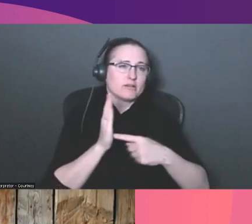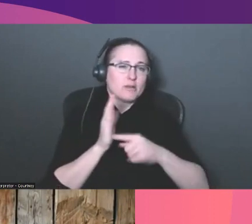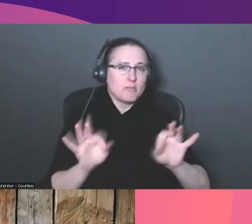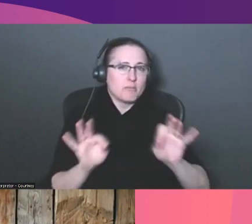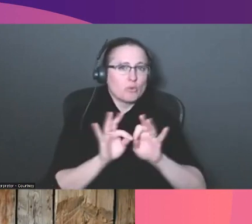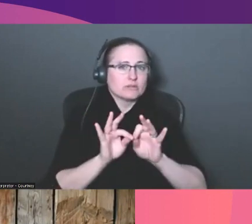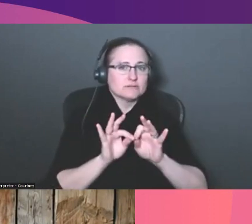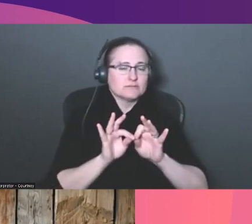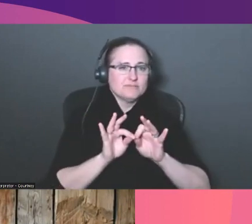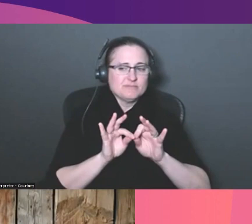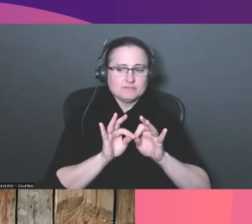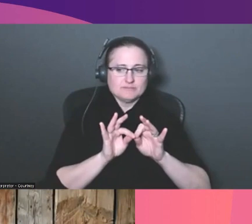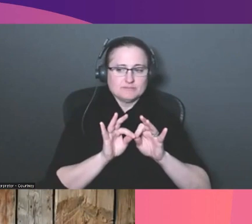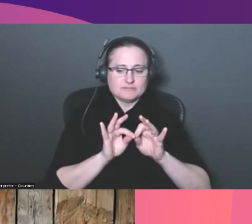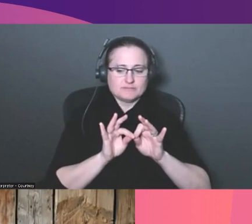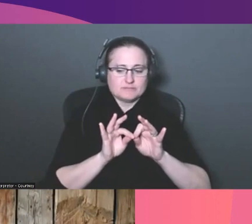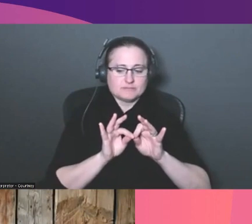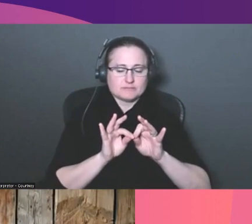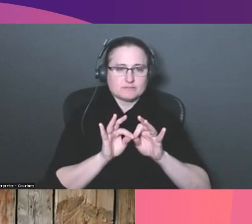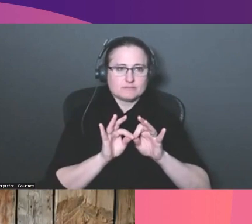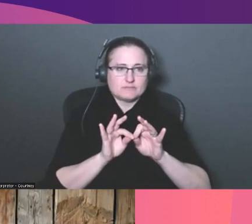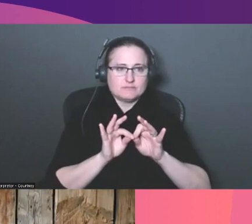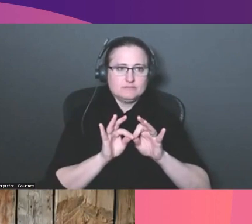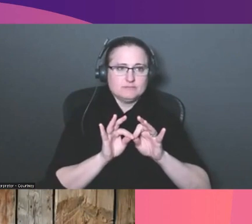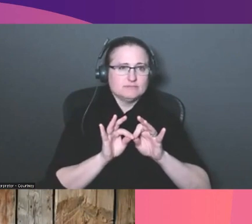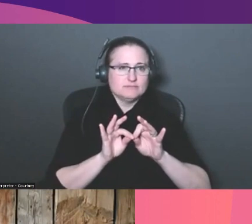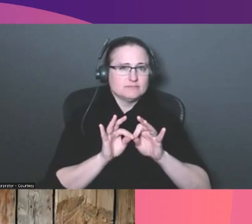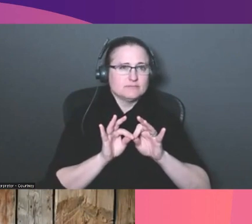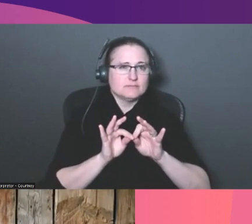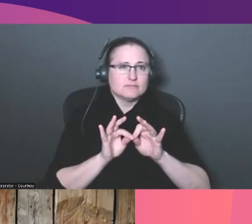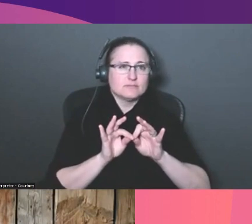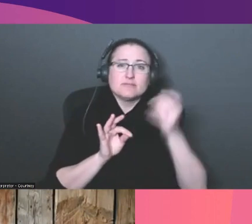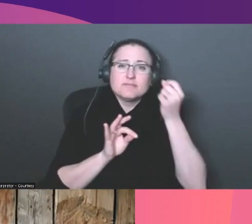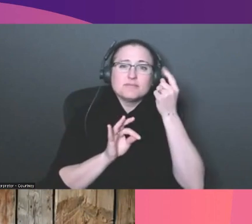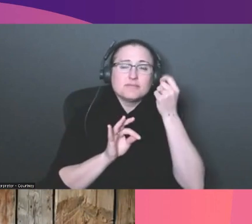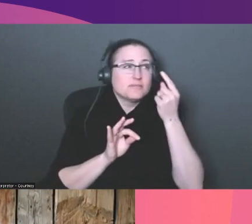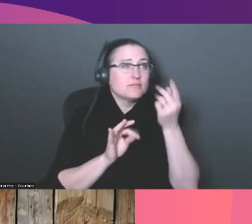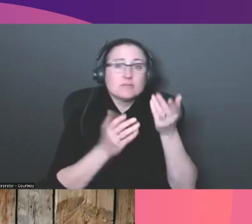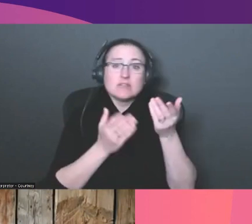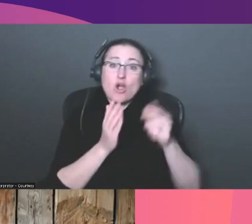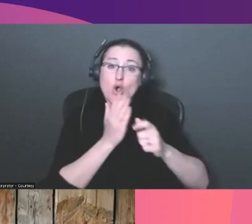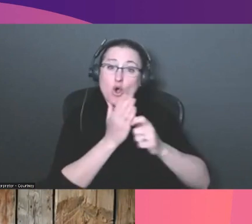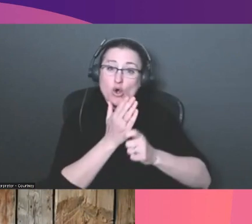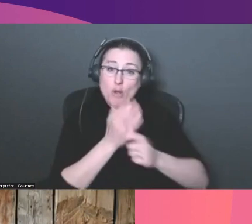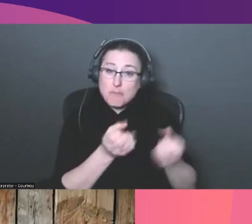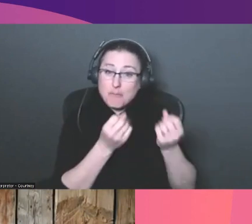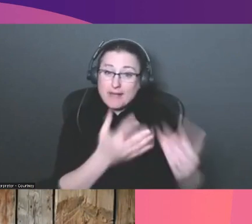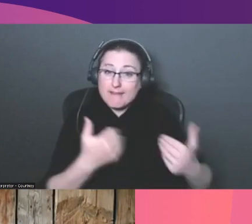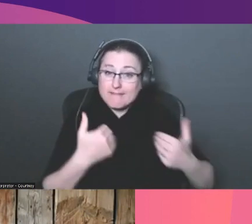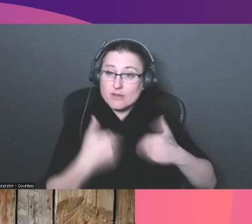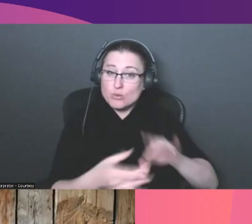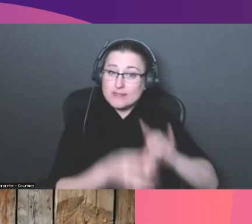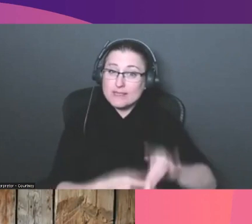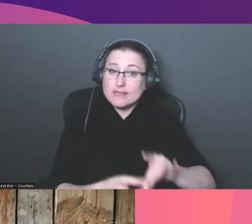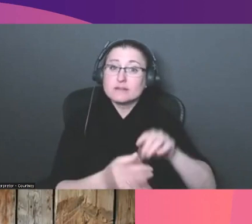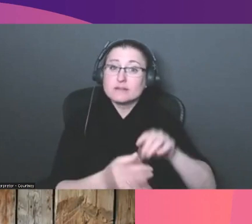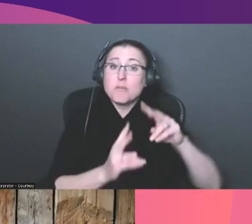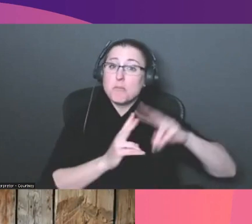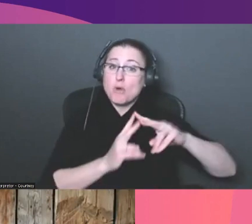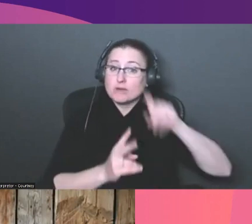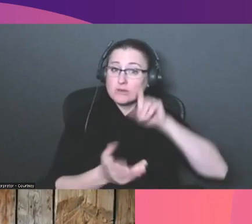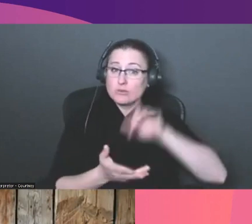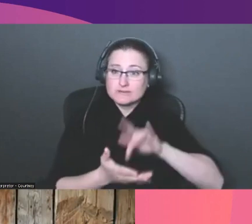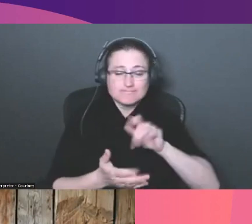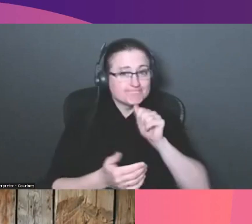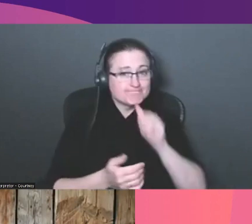que cette publication est importante, car encore une fois, il n'y a pas beaucoup d'articles qui se penchent sur l'agression